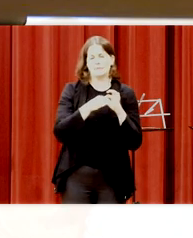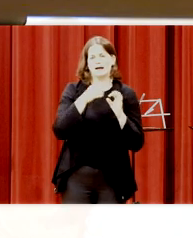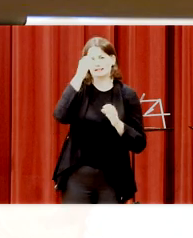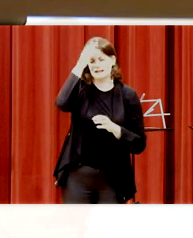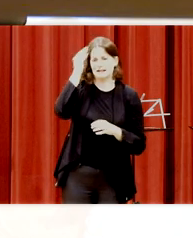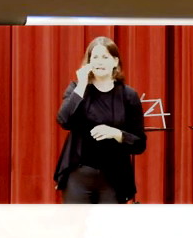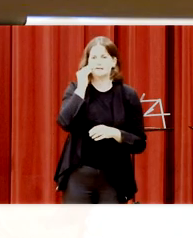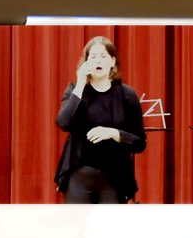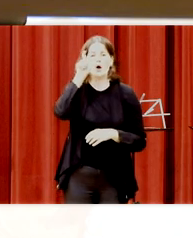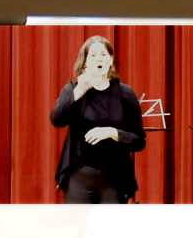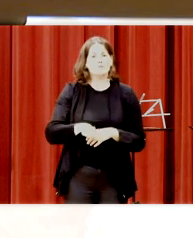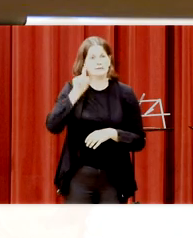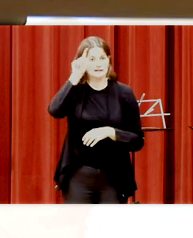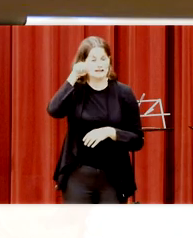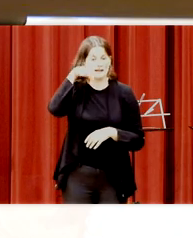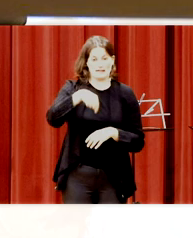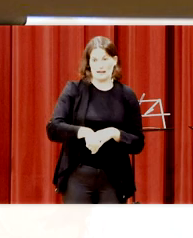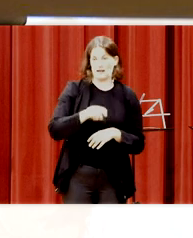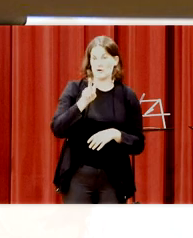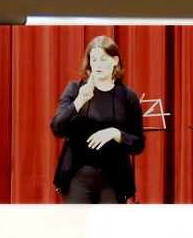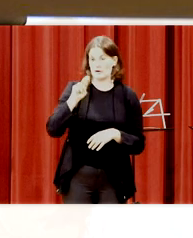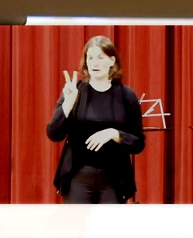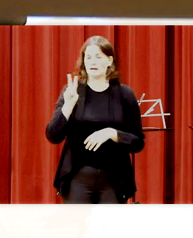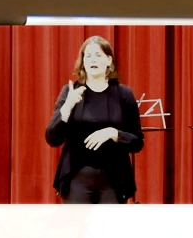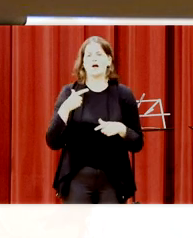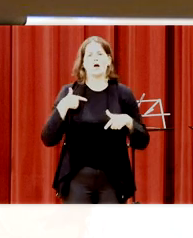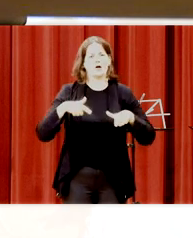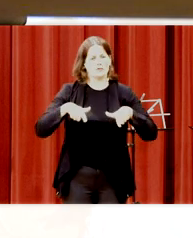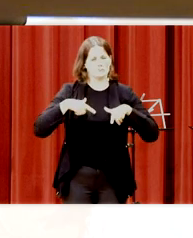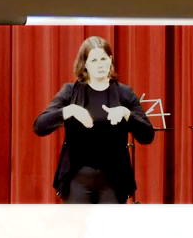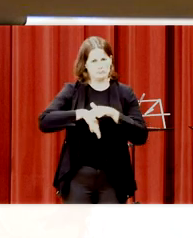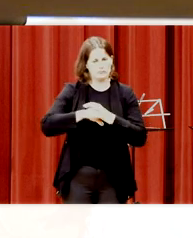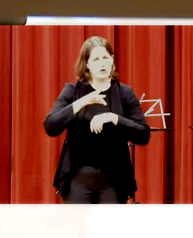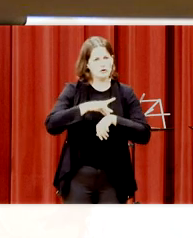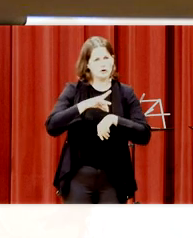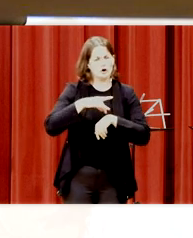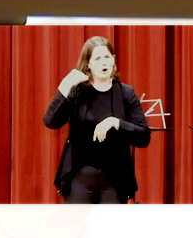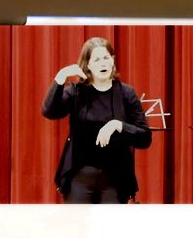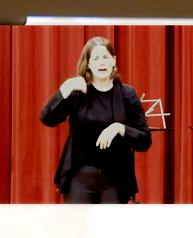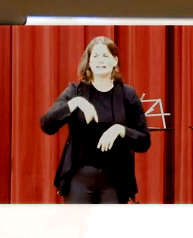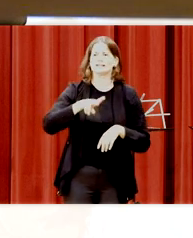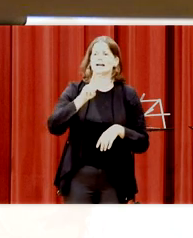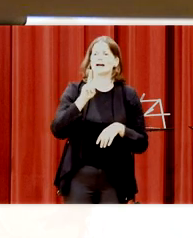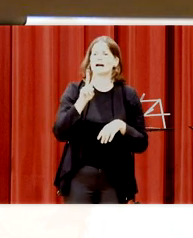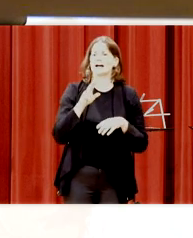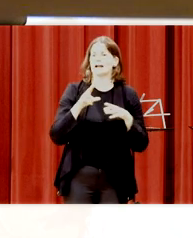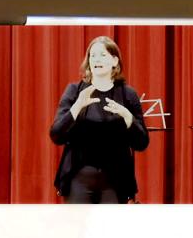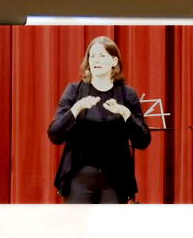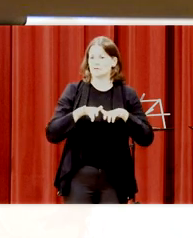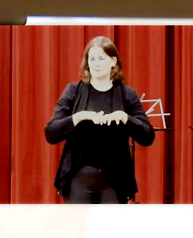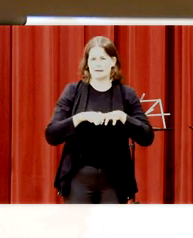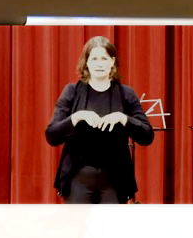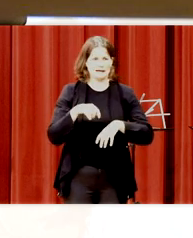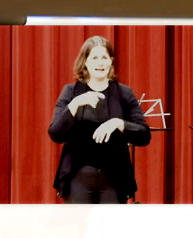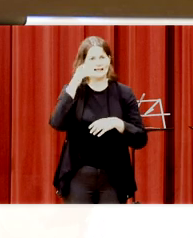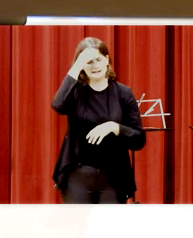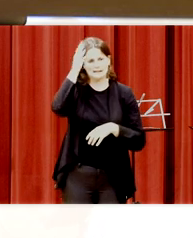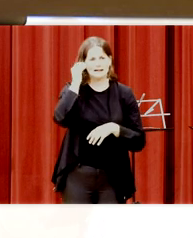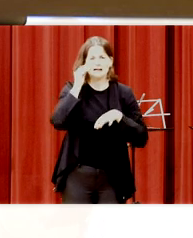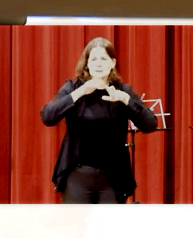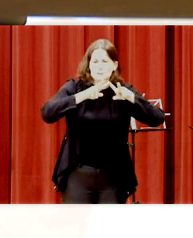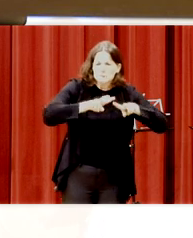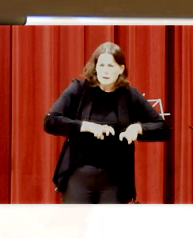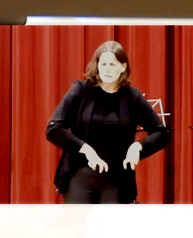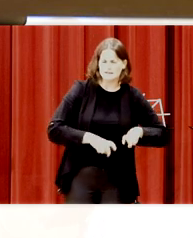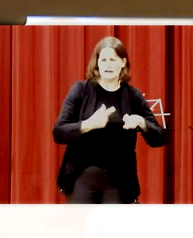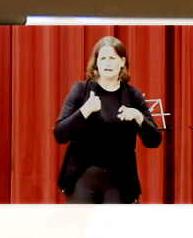la portava en la vena en la seva investigació, en la seva docència, va crear el màster d'intel·ligència artificial amb la UB, la Rovira